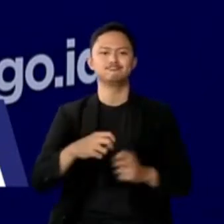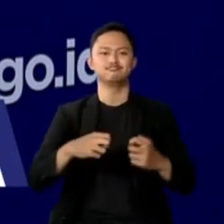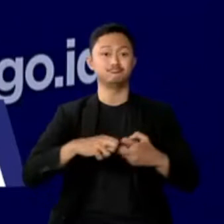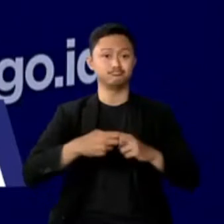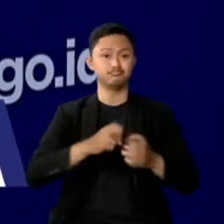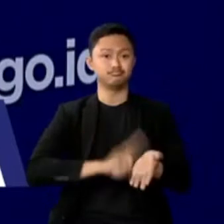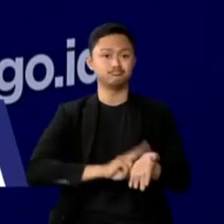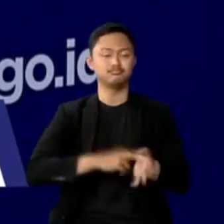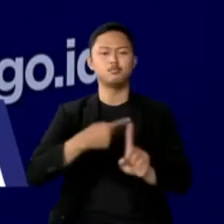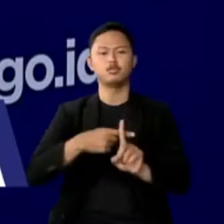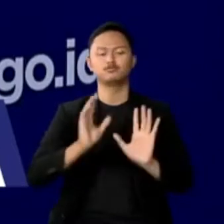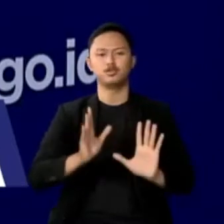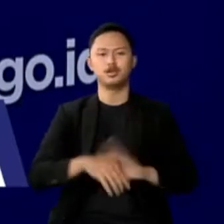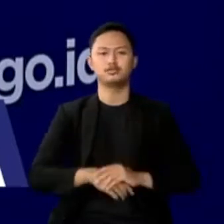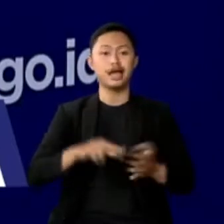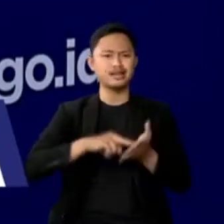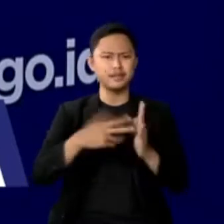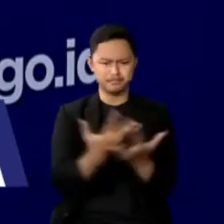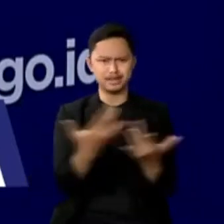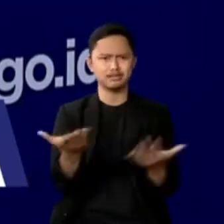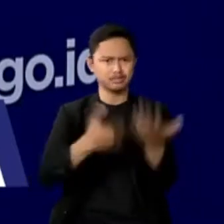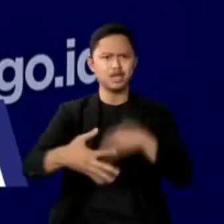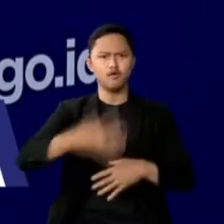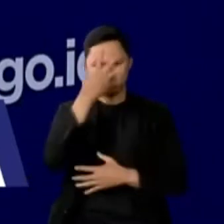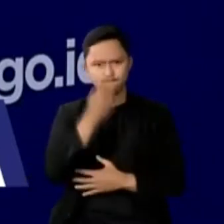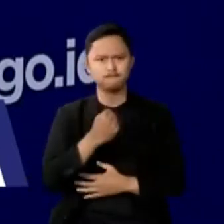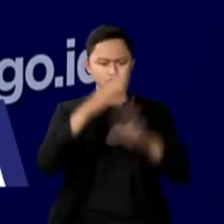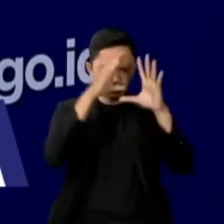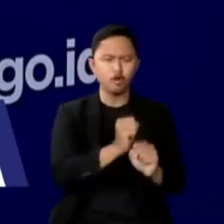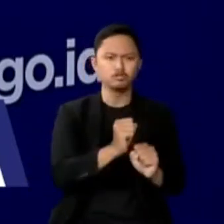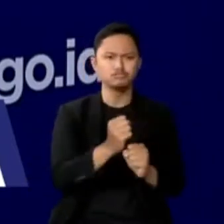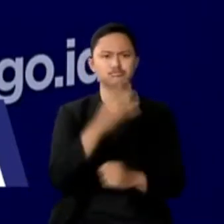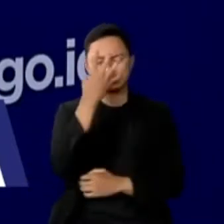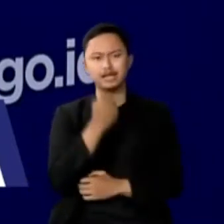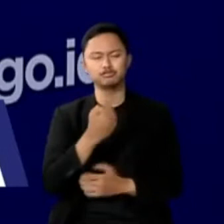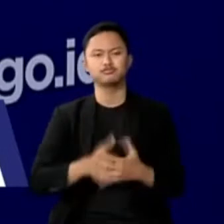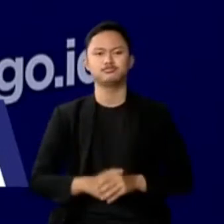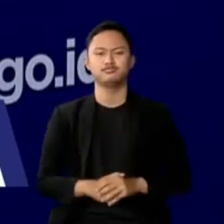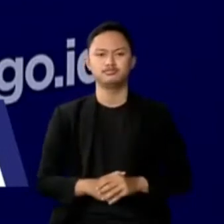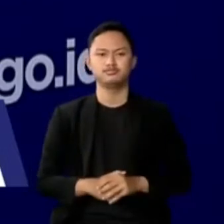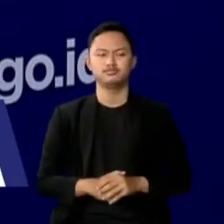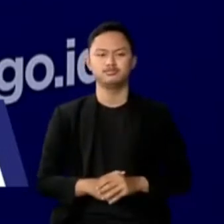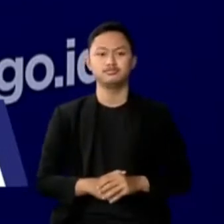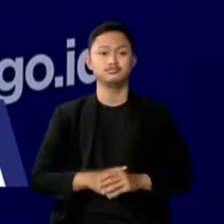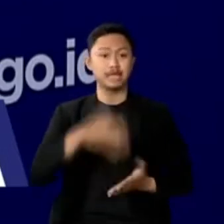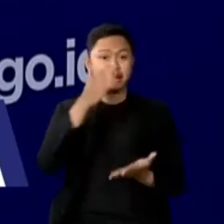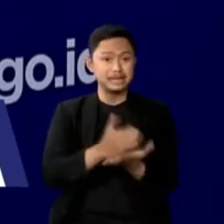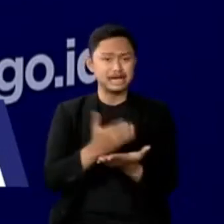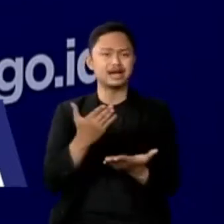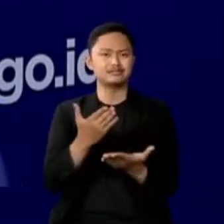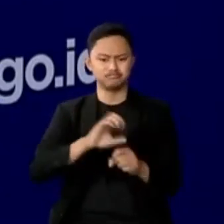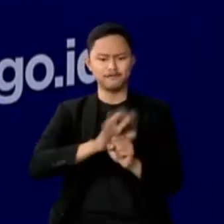hal ini mengingatkan kita seluruh elemen masyarakat agar lebih serius dalam merespon peristiwa ini atas Bagaimana perkembangan kebijakan